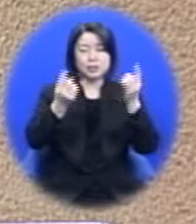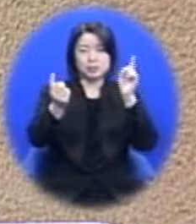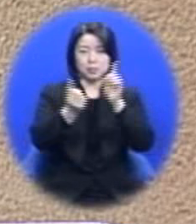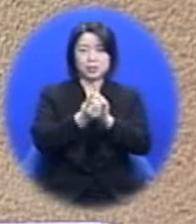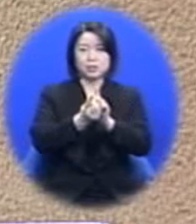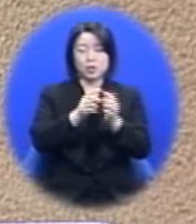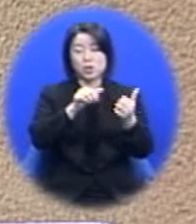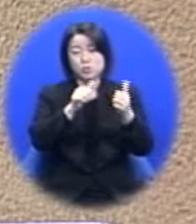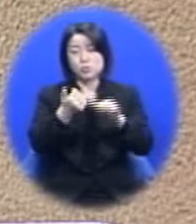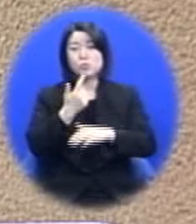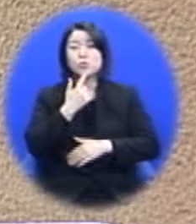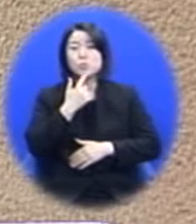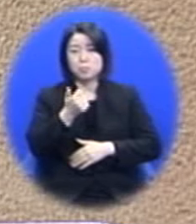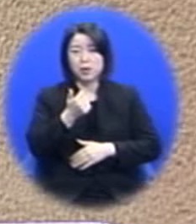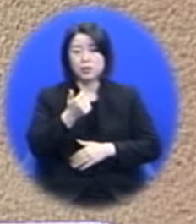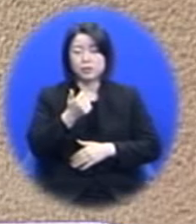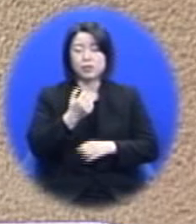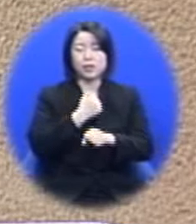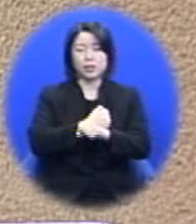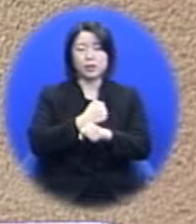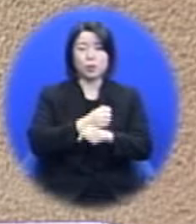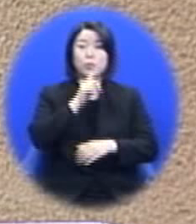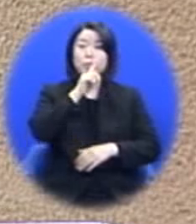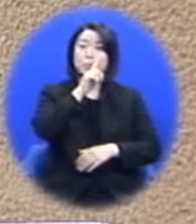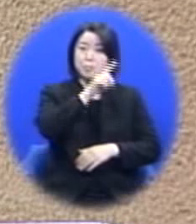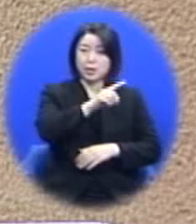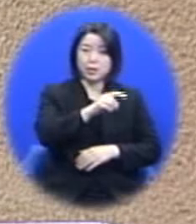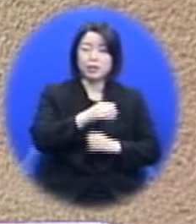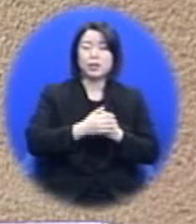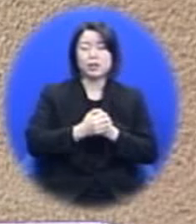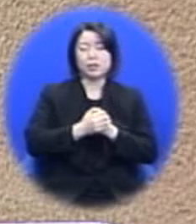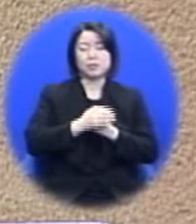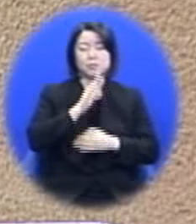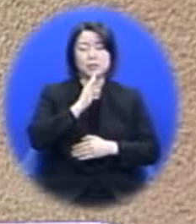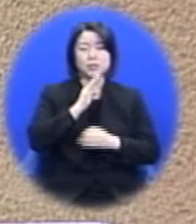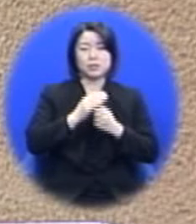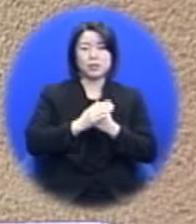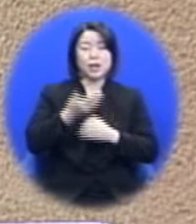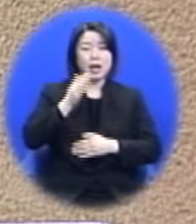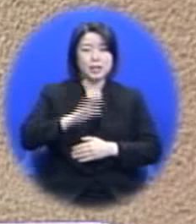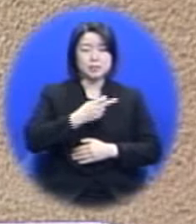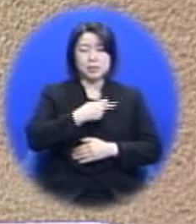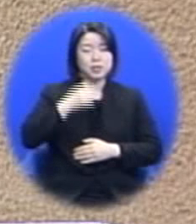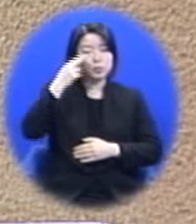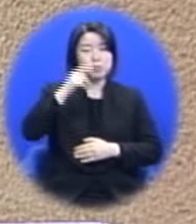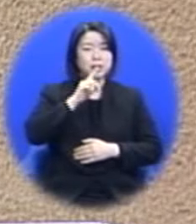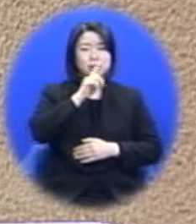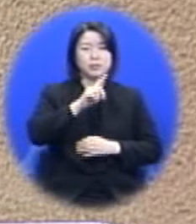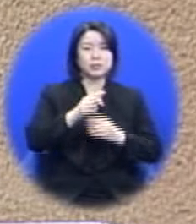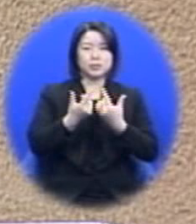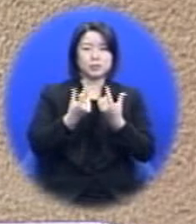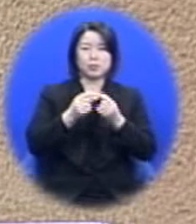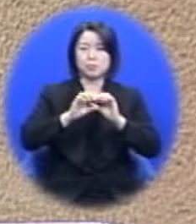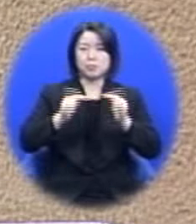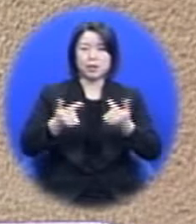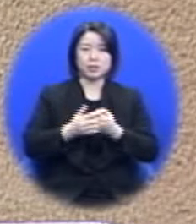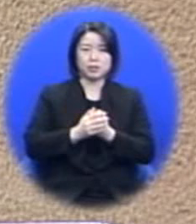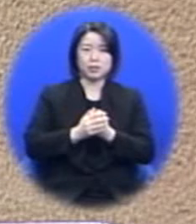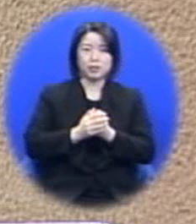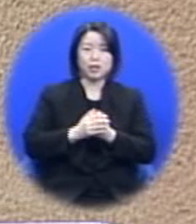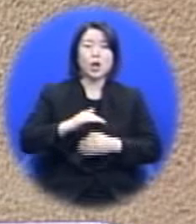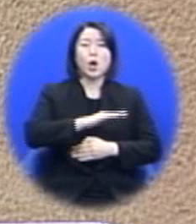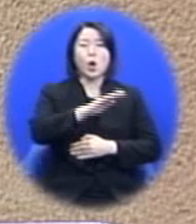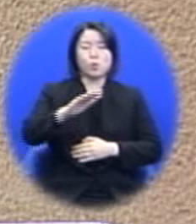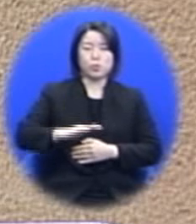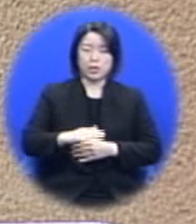뻔했습니다, 이렇게 이야기하게 마련이죠. 그런데 사도 바울은 그렇게 말 안 했어요. 고린도후서 4장 17절에 우리가